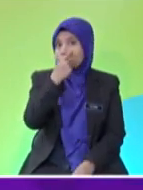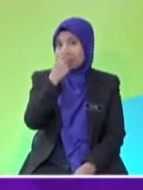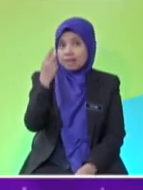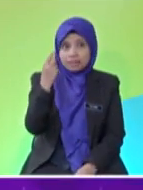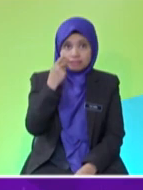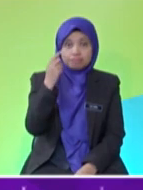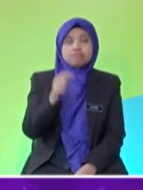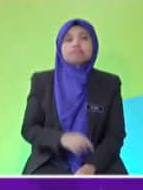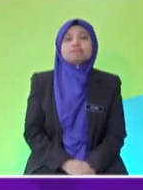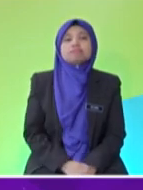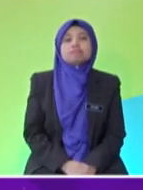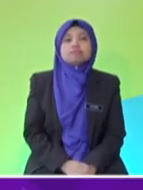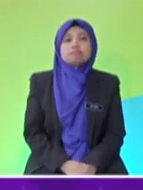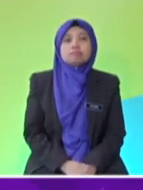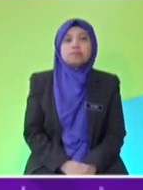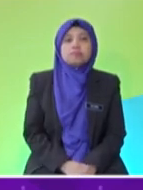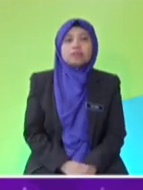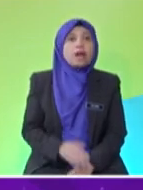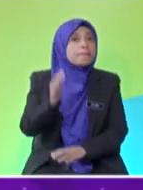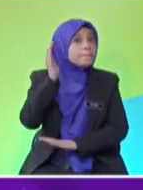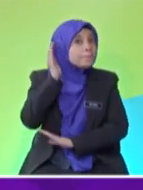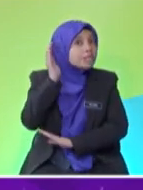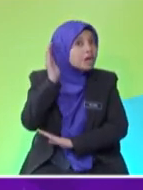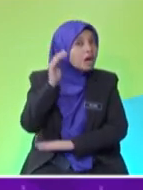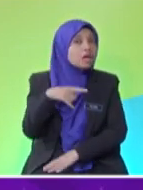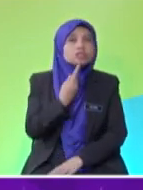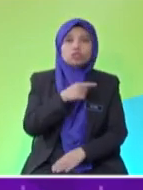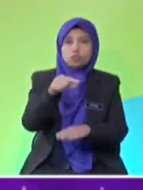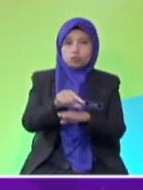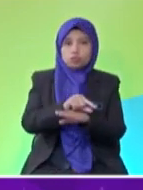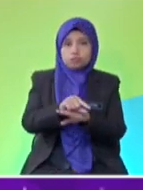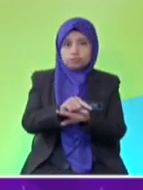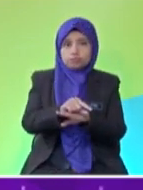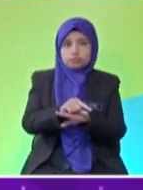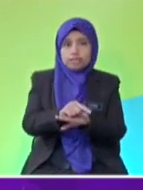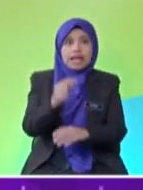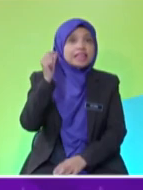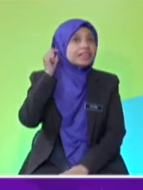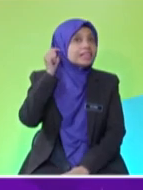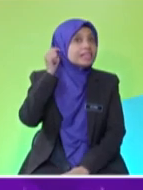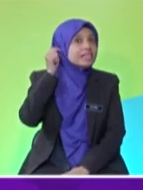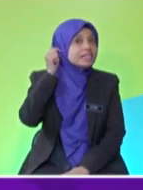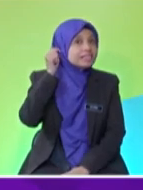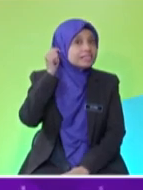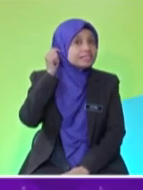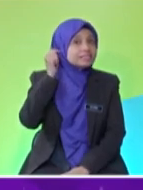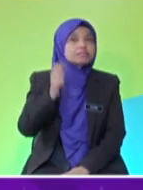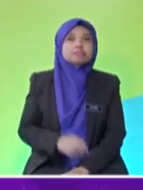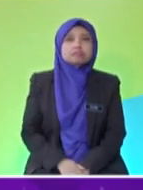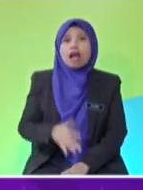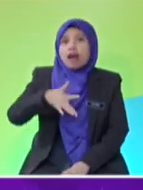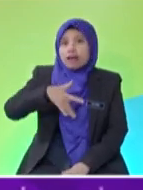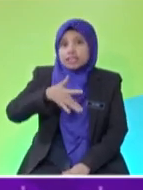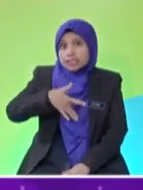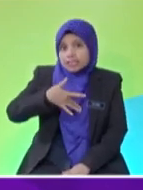gunakan mata mendengar kita pula menggunakan telinga mani kalian merasa